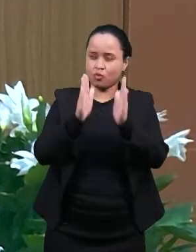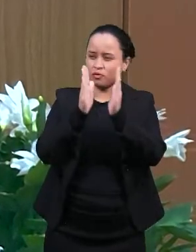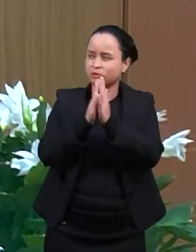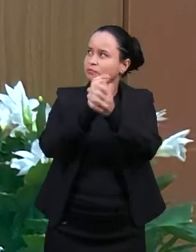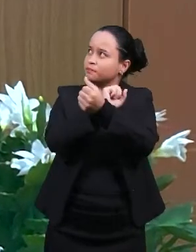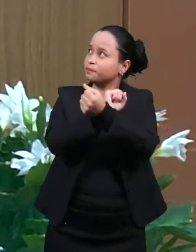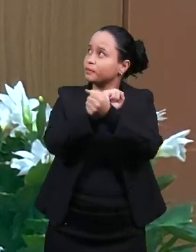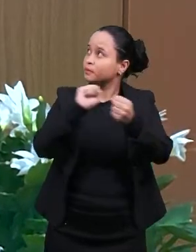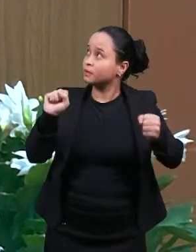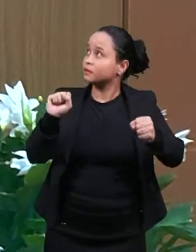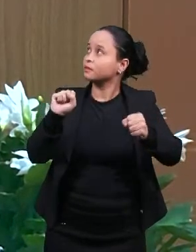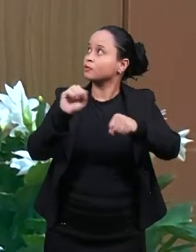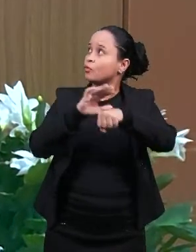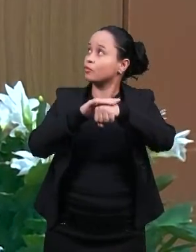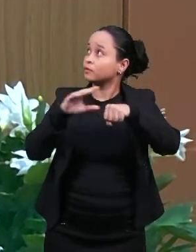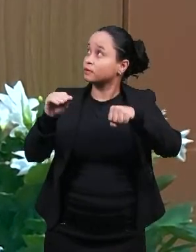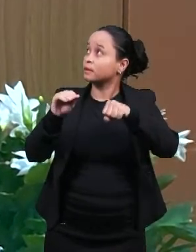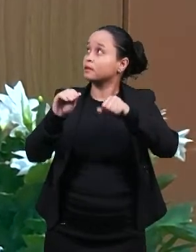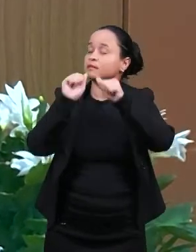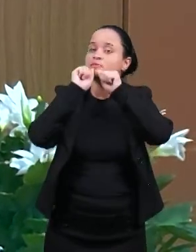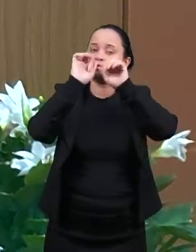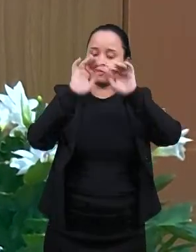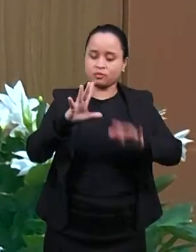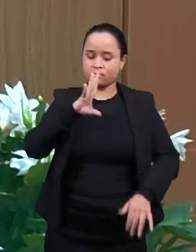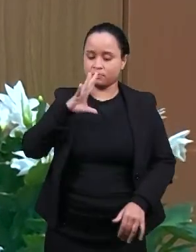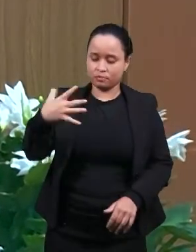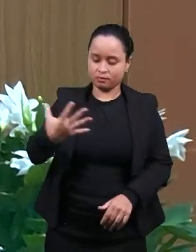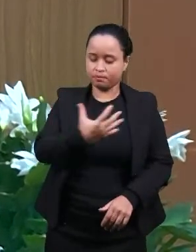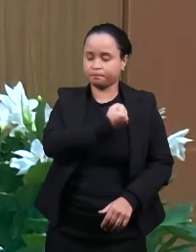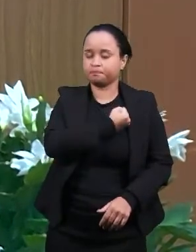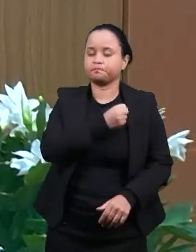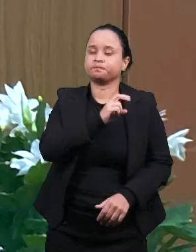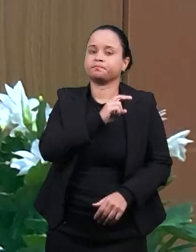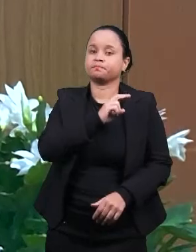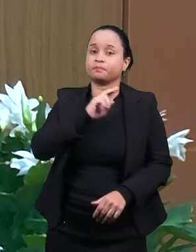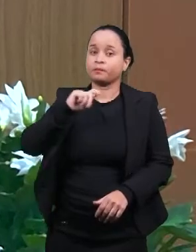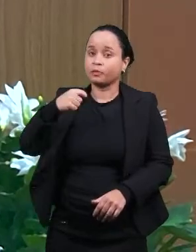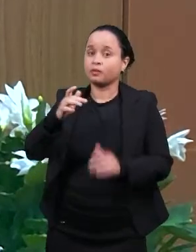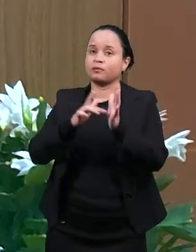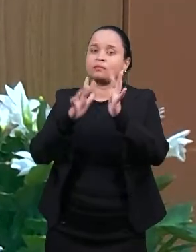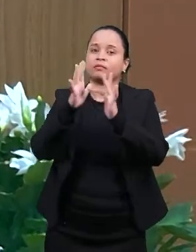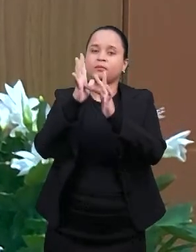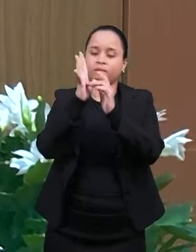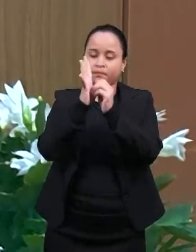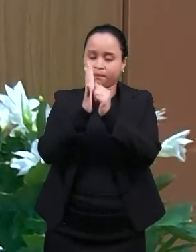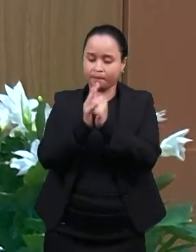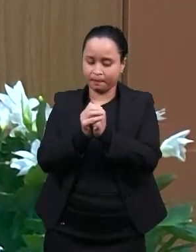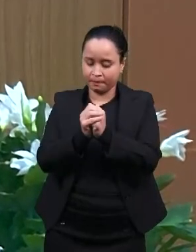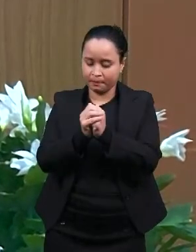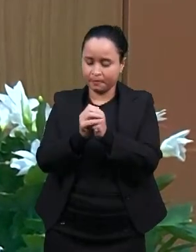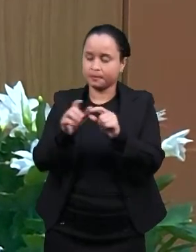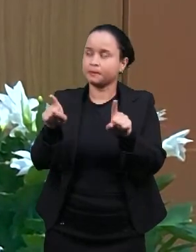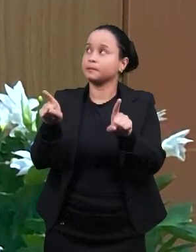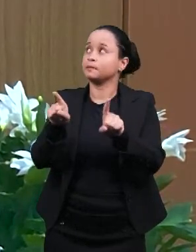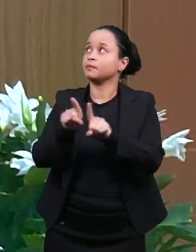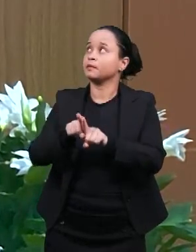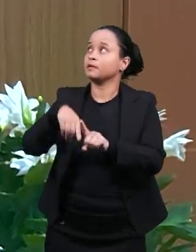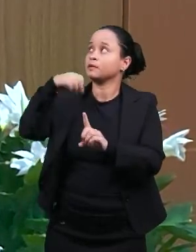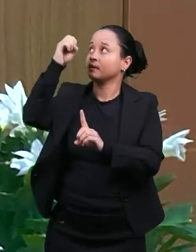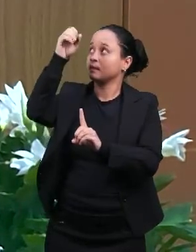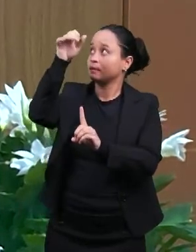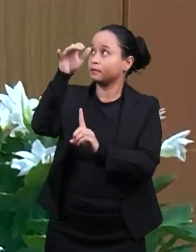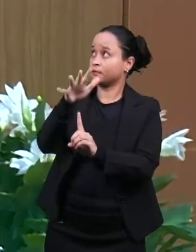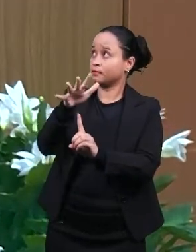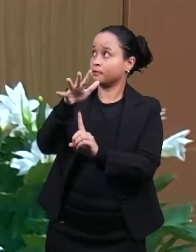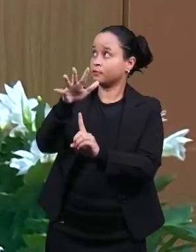исцеляя, освобождая и совершая спасение во имя Иисуса. Аминь. И да будет благодать